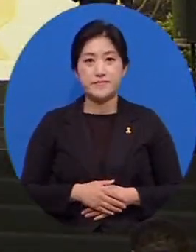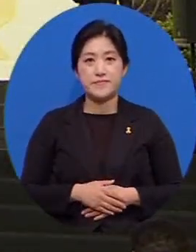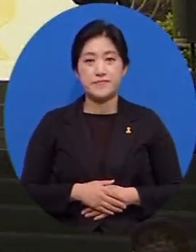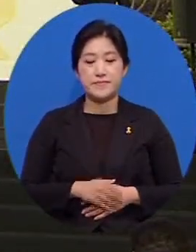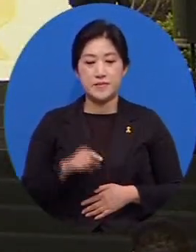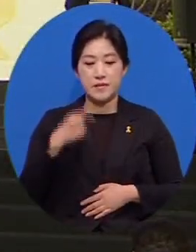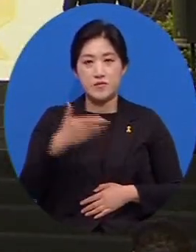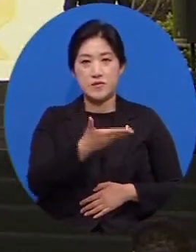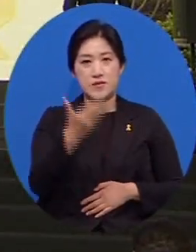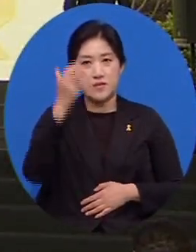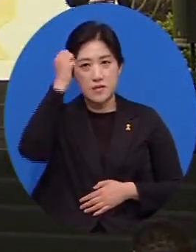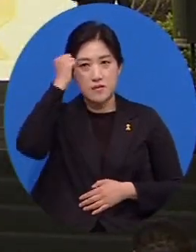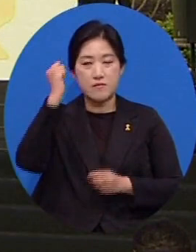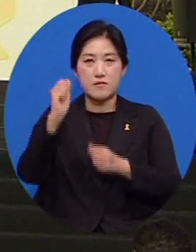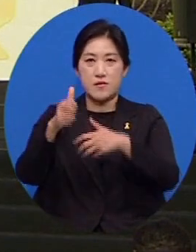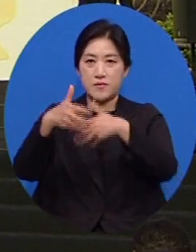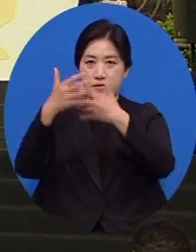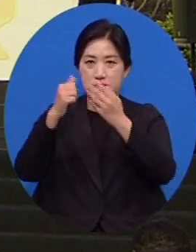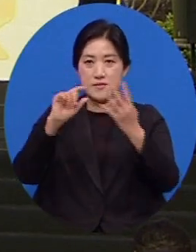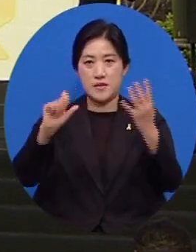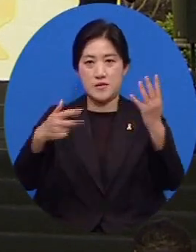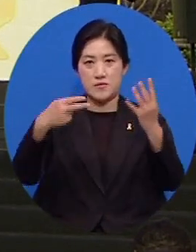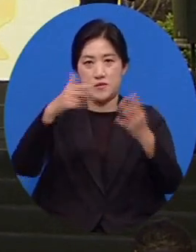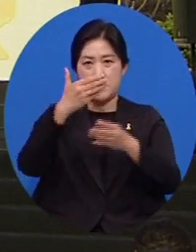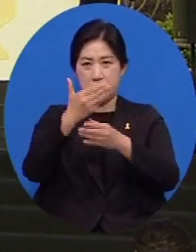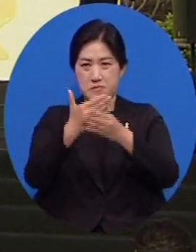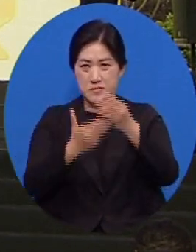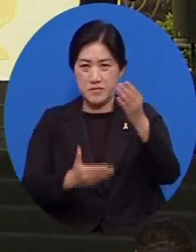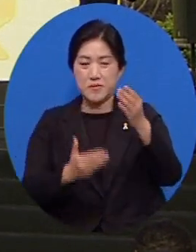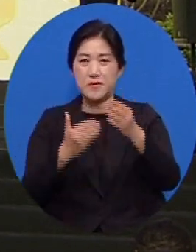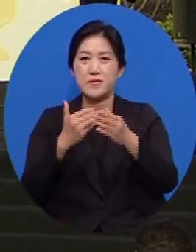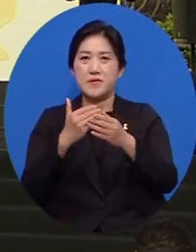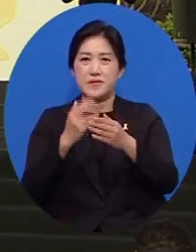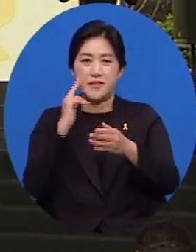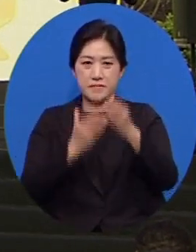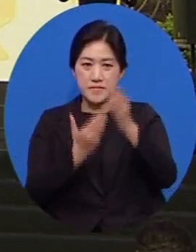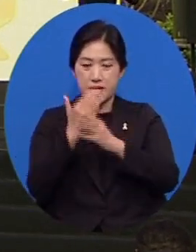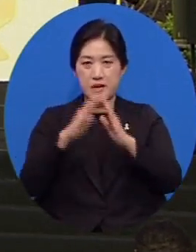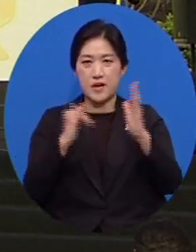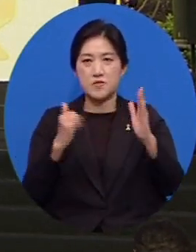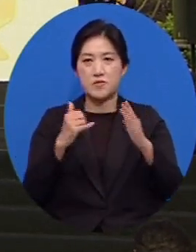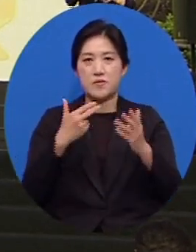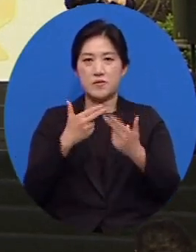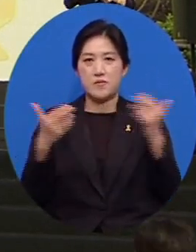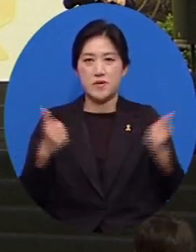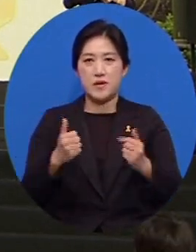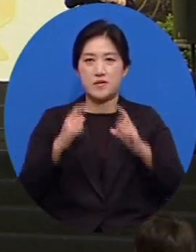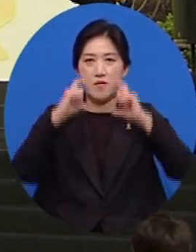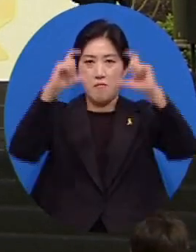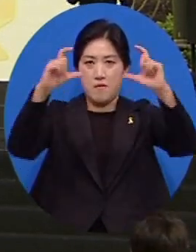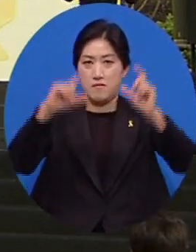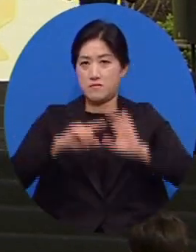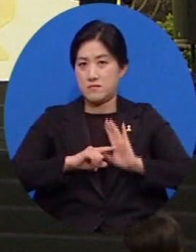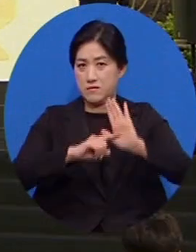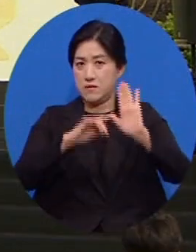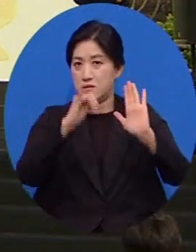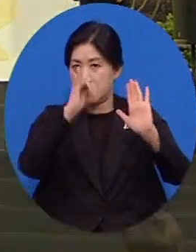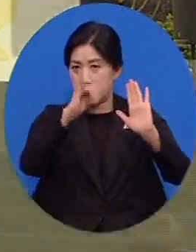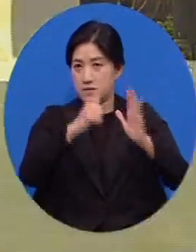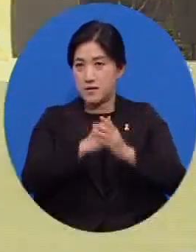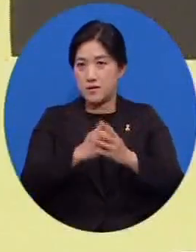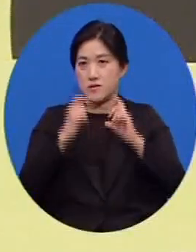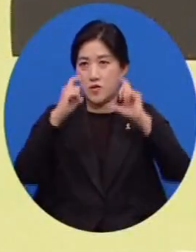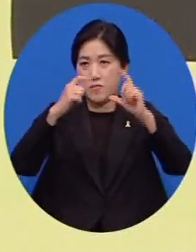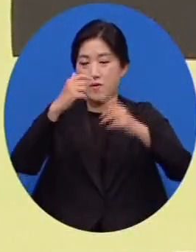다음은 우리들의 기억 영상과 4.16 세월호 참사 가족협의회 성명서 낭독의 순서입니다.